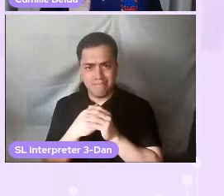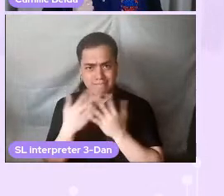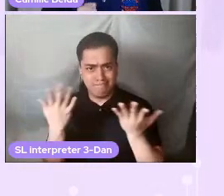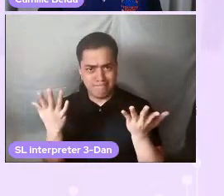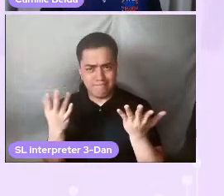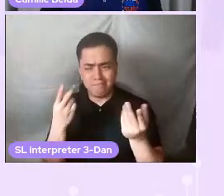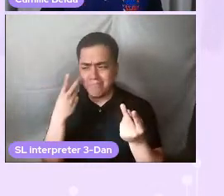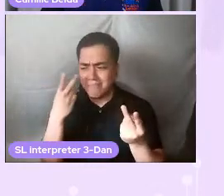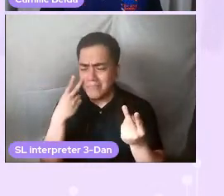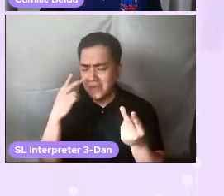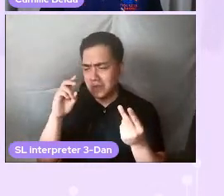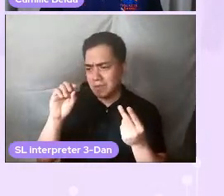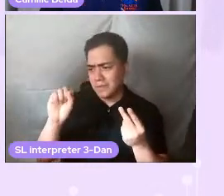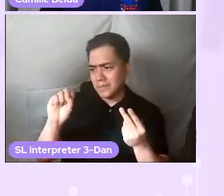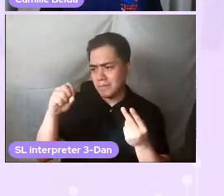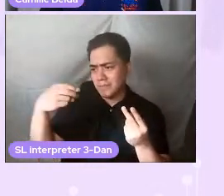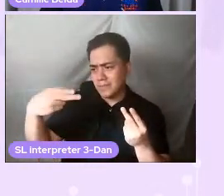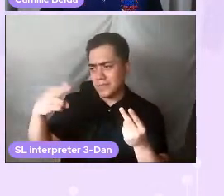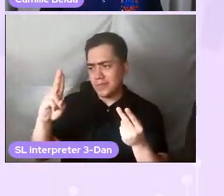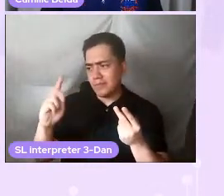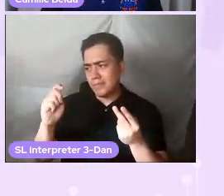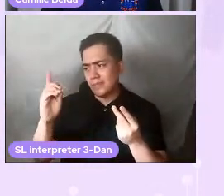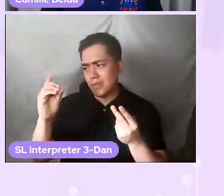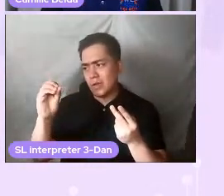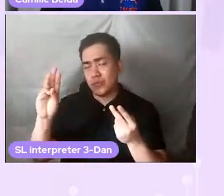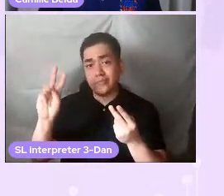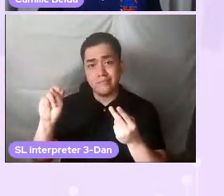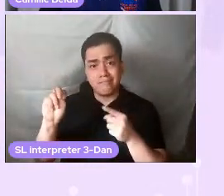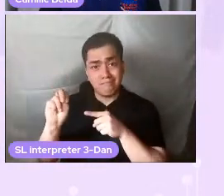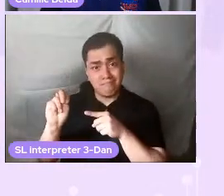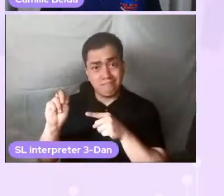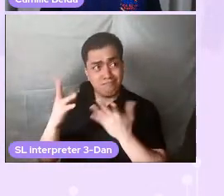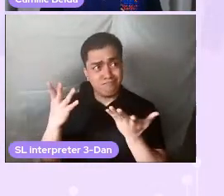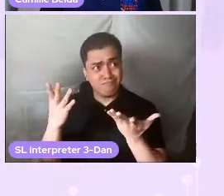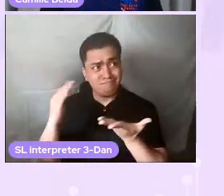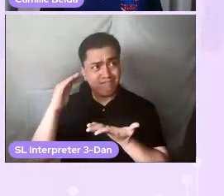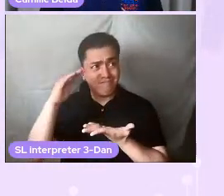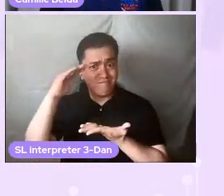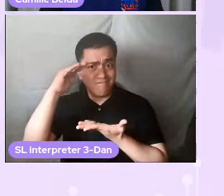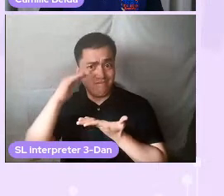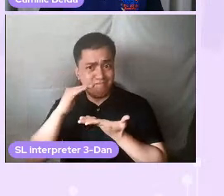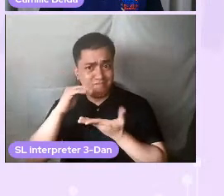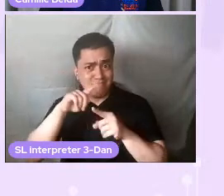nakikita. Voltage. Shortage? Shut off?